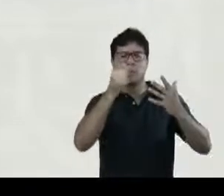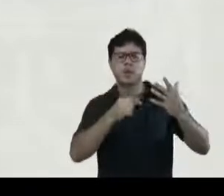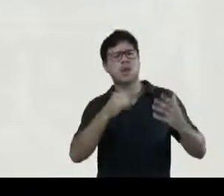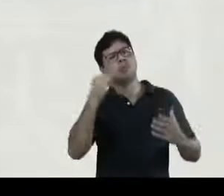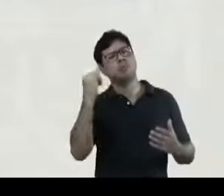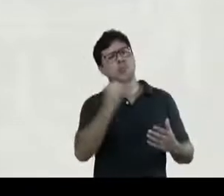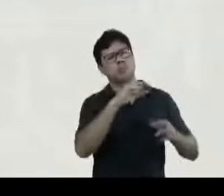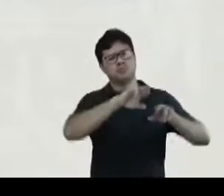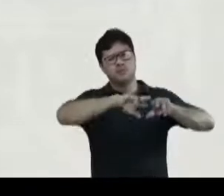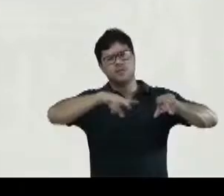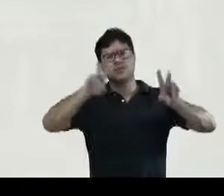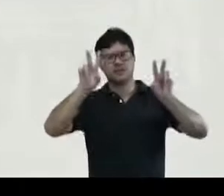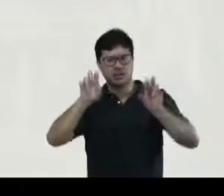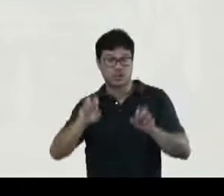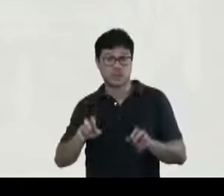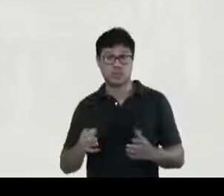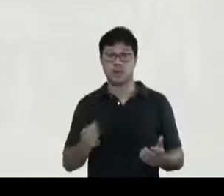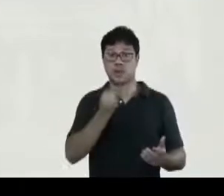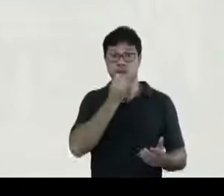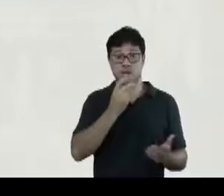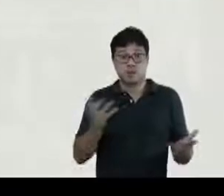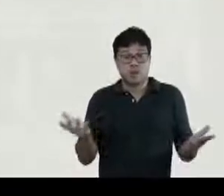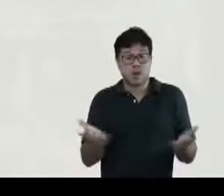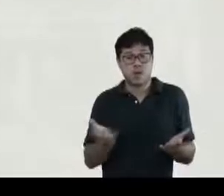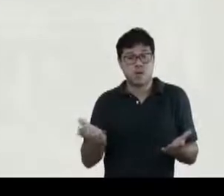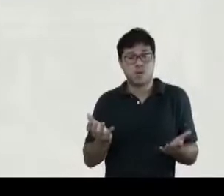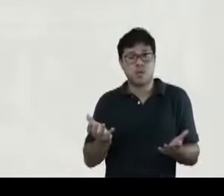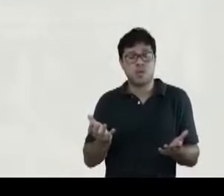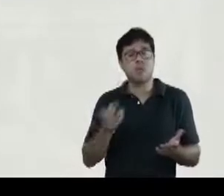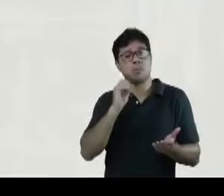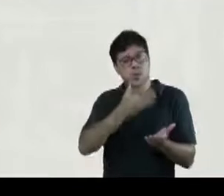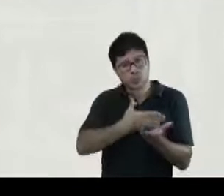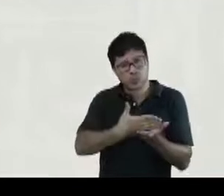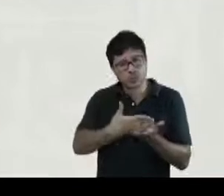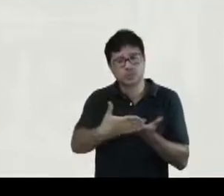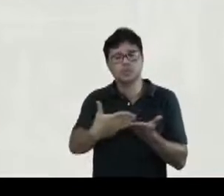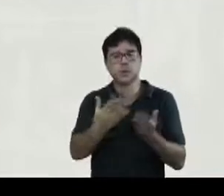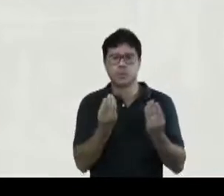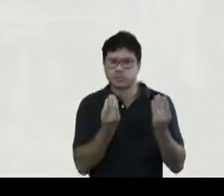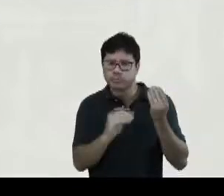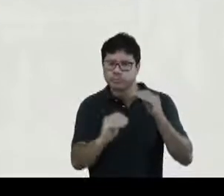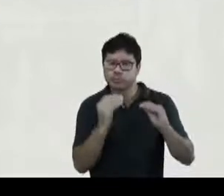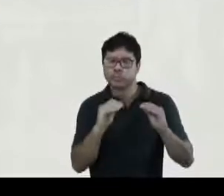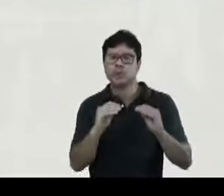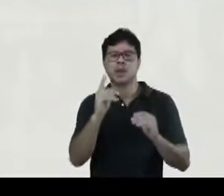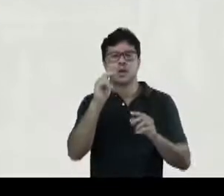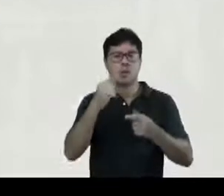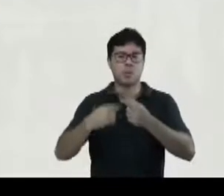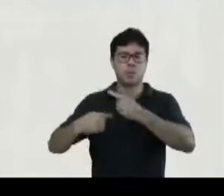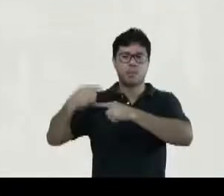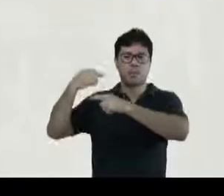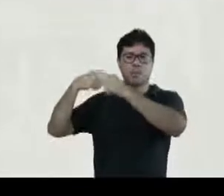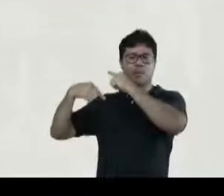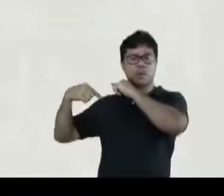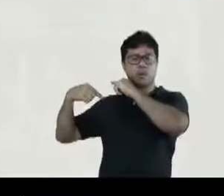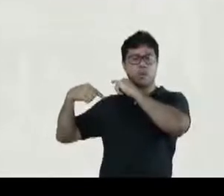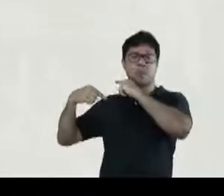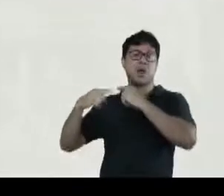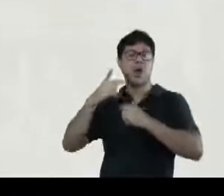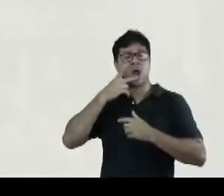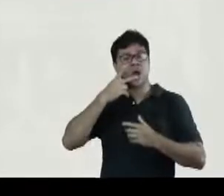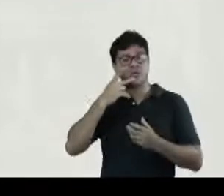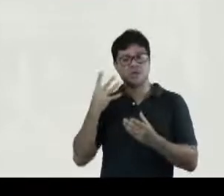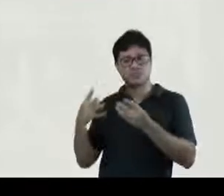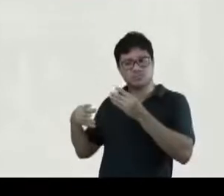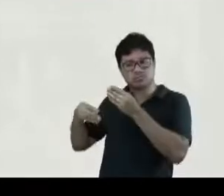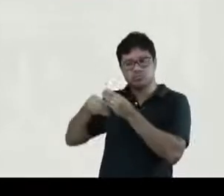können nun auch nachträglich erfasst, ja manchmal sogar maschinell ergänzt werden. Dabei kann es